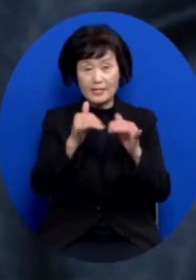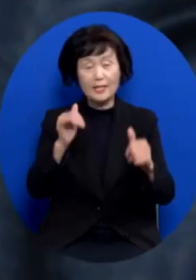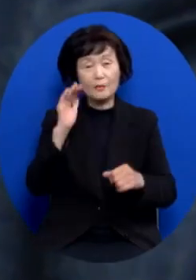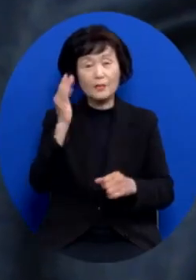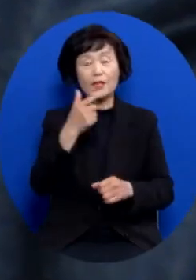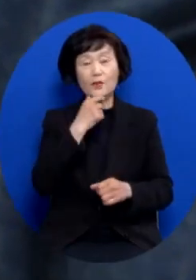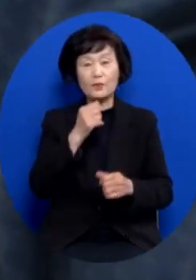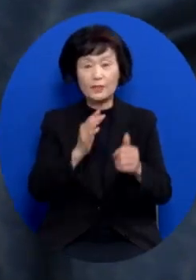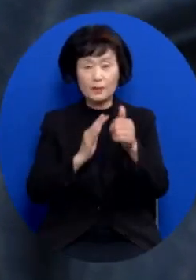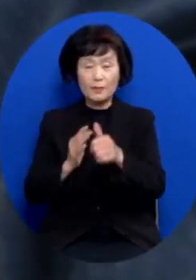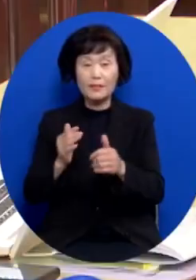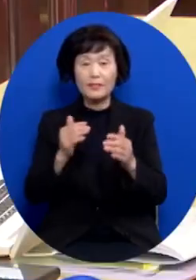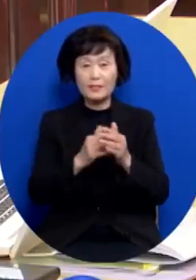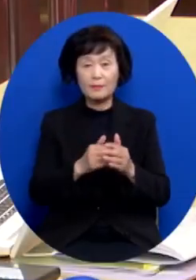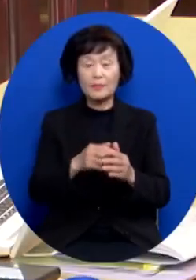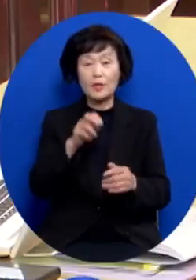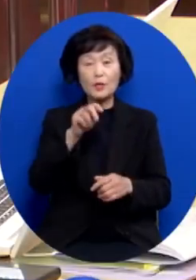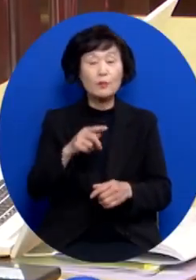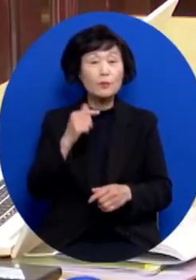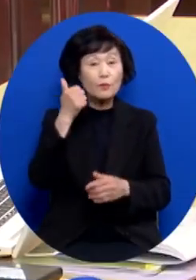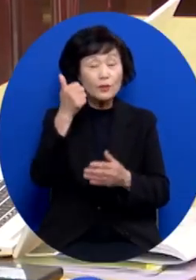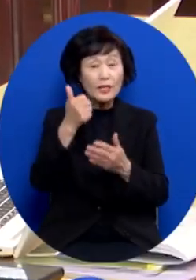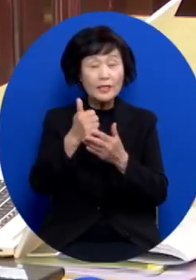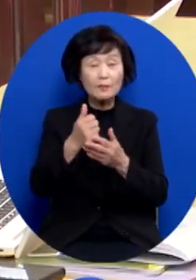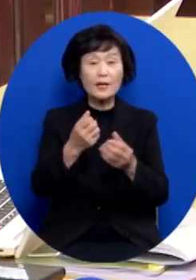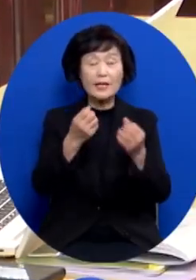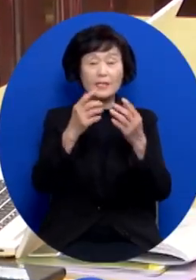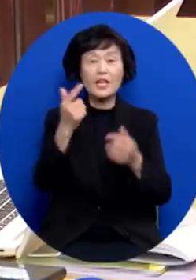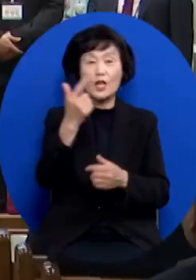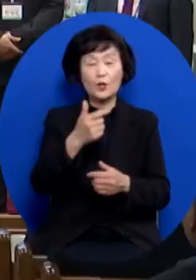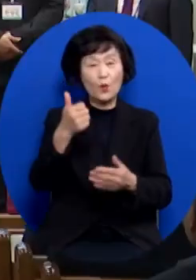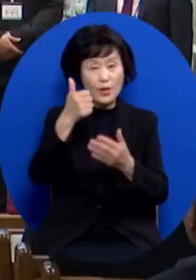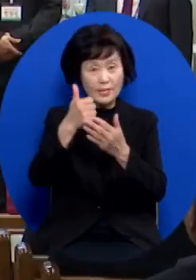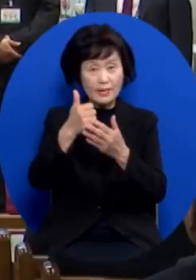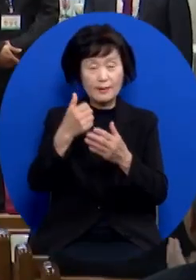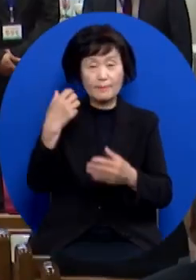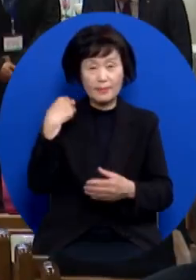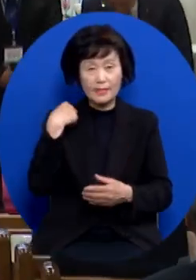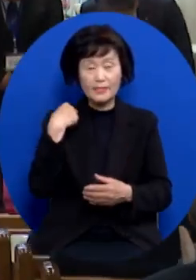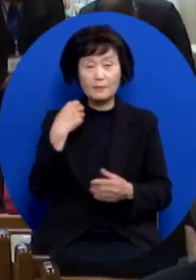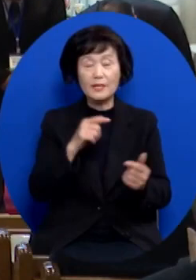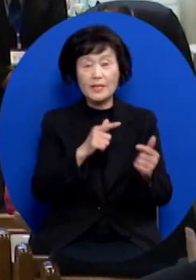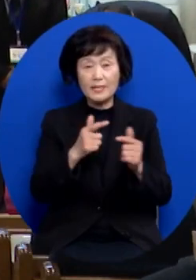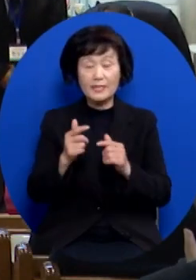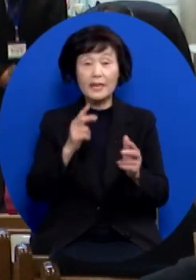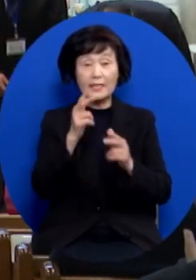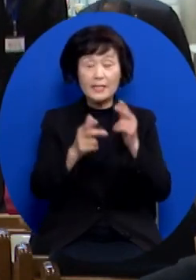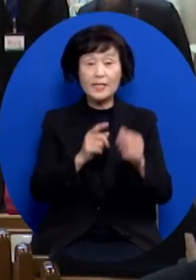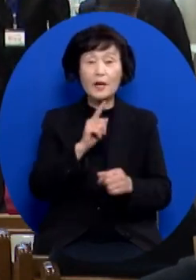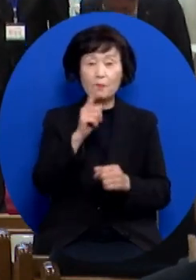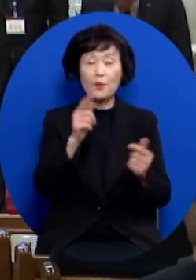전자투표로 선출된 파주교회 문근기 목사가 신임 노회장에 취임했으며 각종 사업보고와 시찰보고 등을 진행했습니다.